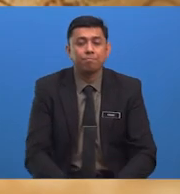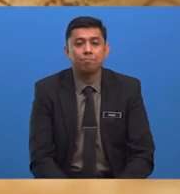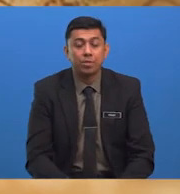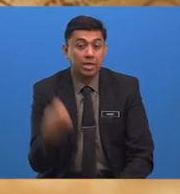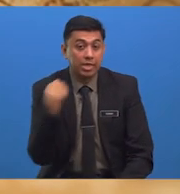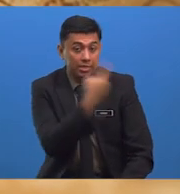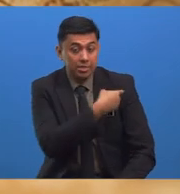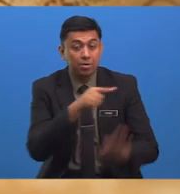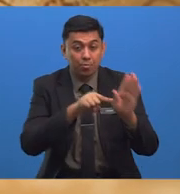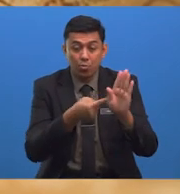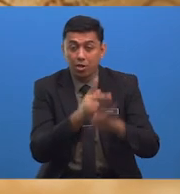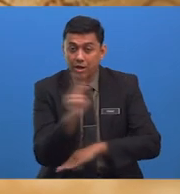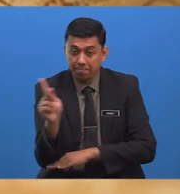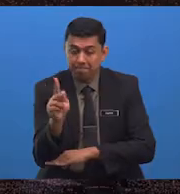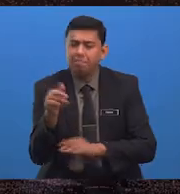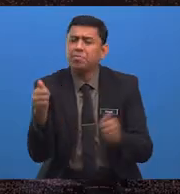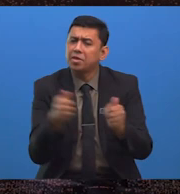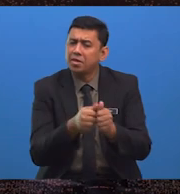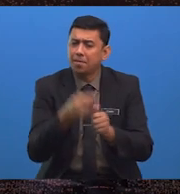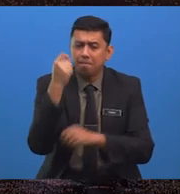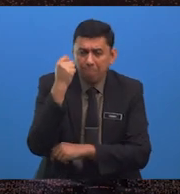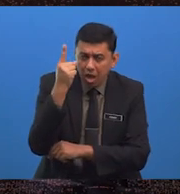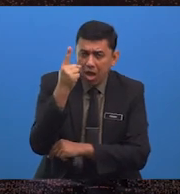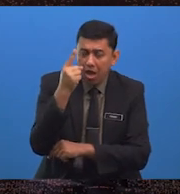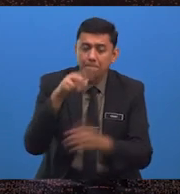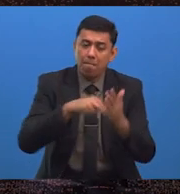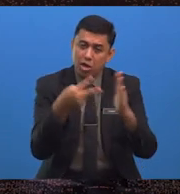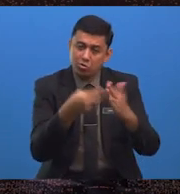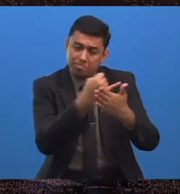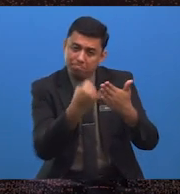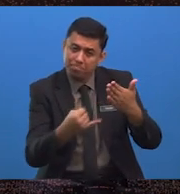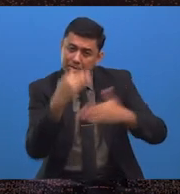Kita mulakan dengan memahami maksud seni bina.